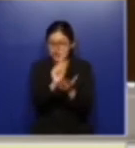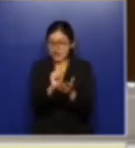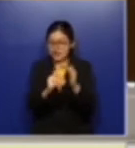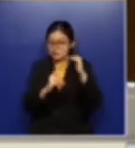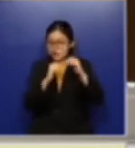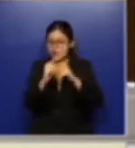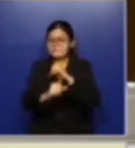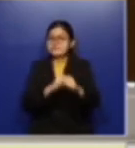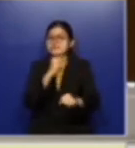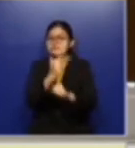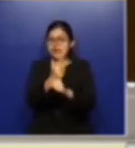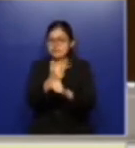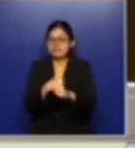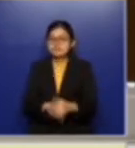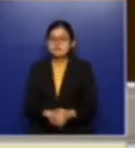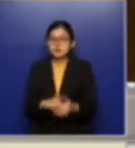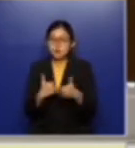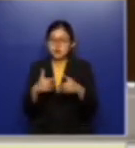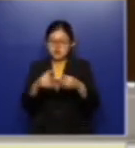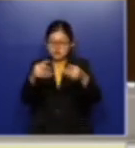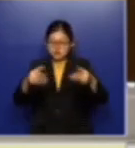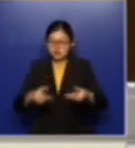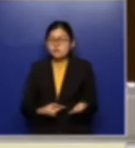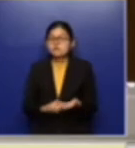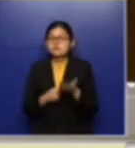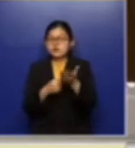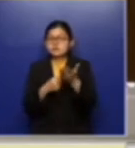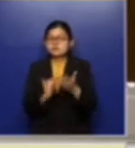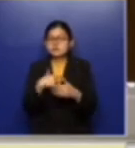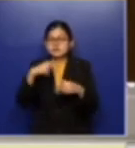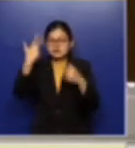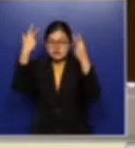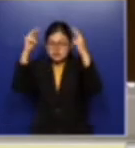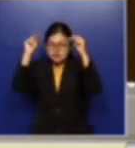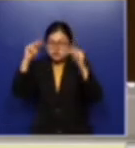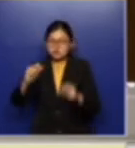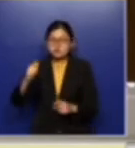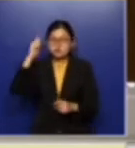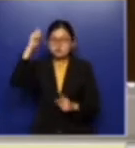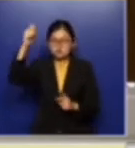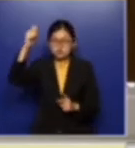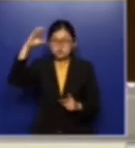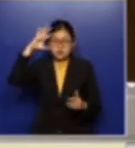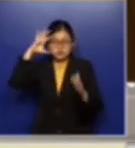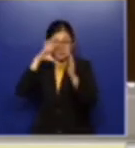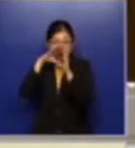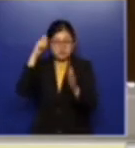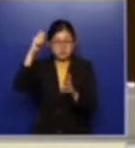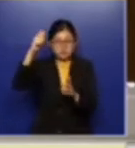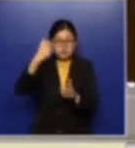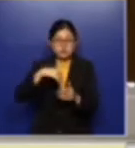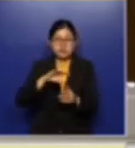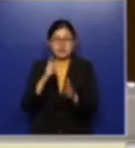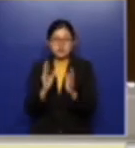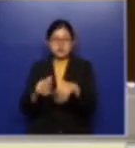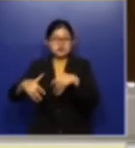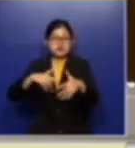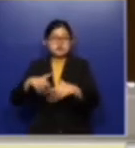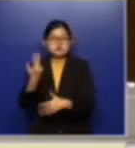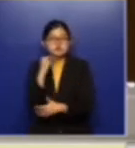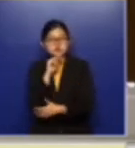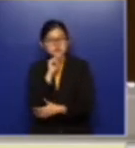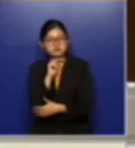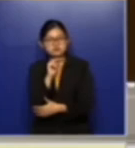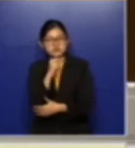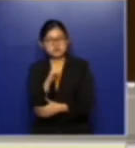เราได้ออกหนังสือไปแล้วที่มีรูปท่านนายกชูนั่นแหละครับเป็นการที่จะให้พี่น้องหันมาทำการ